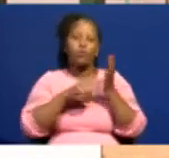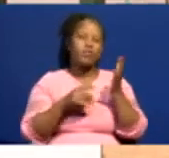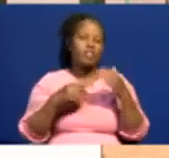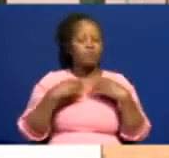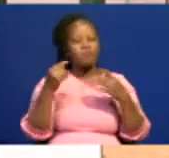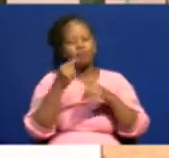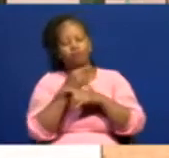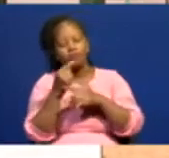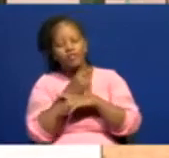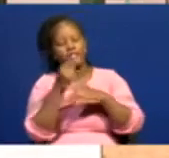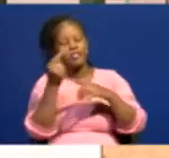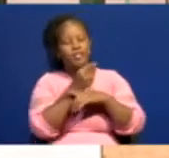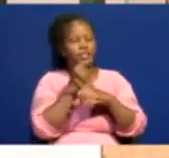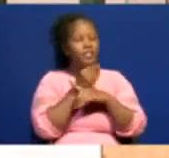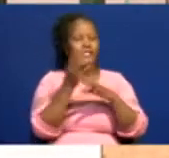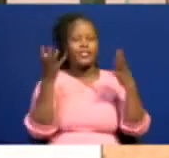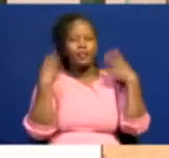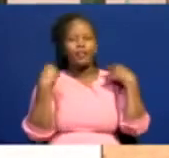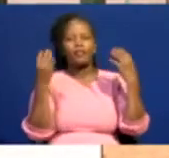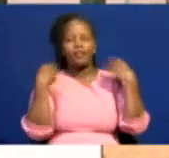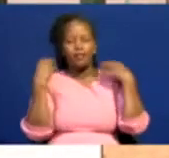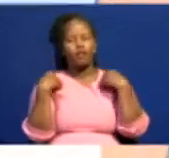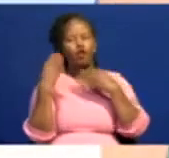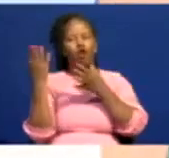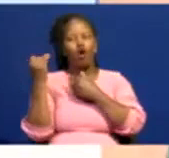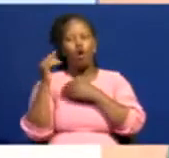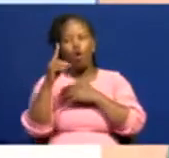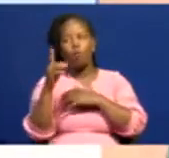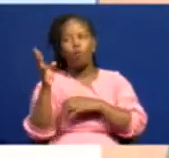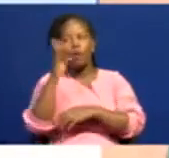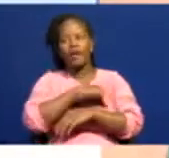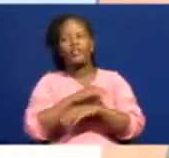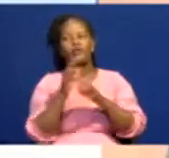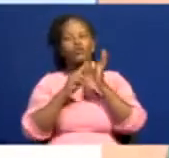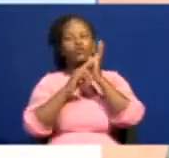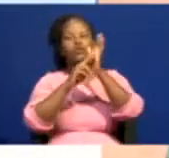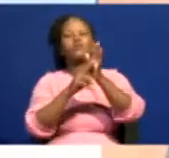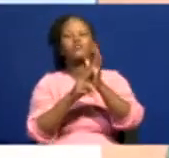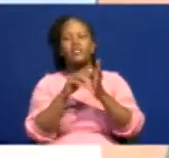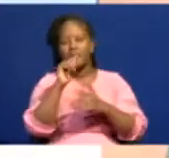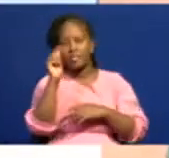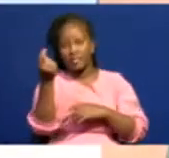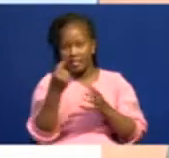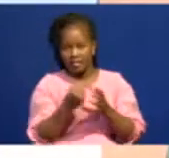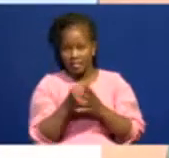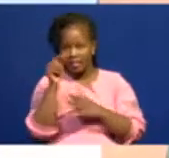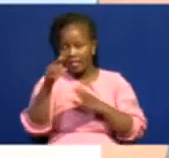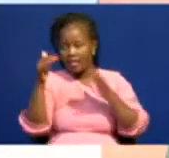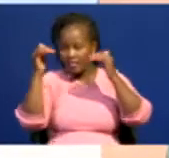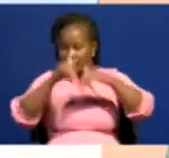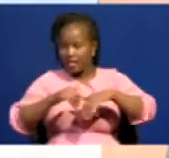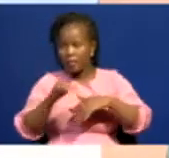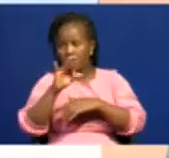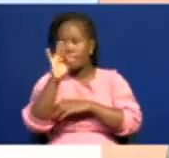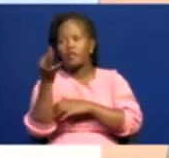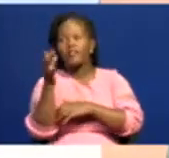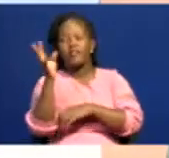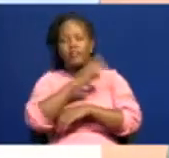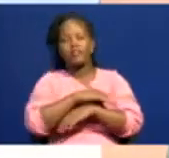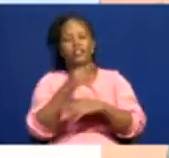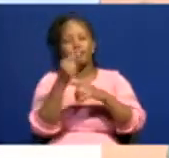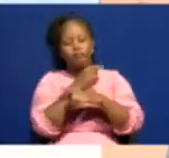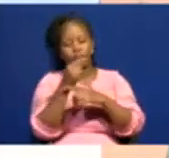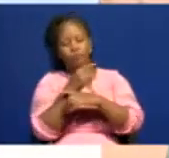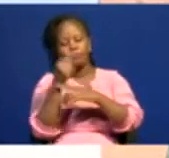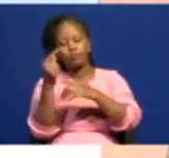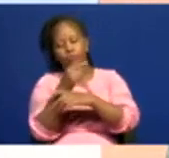to siku moja to represent Kenya outside. Hii camp itakuwa siku tatu ya training ya kuintroduce kwa